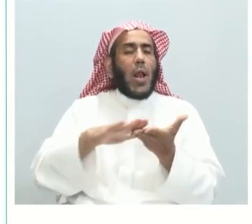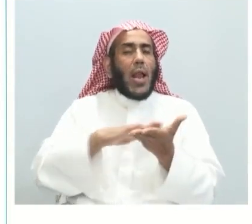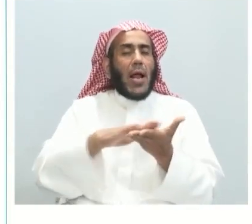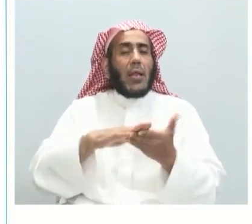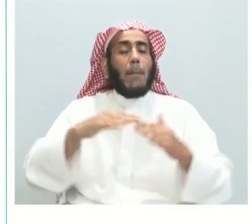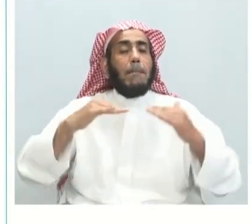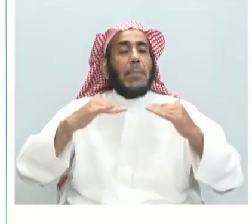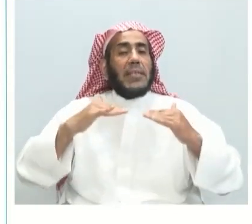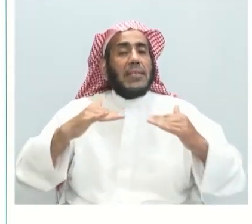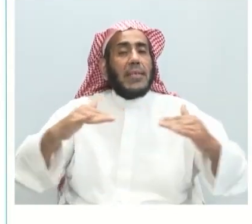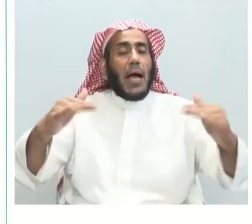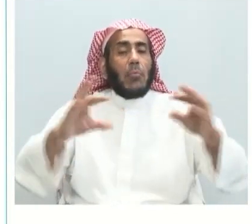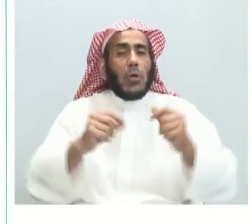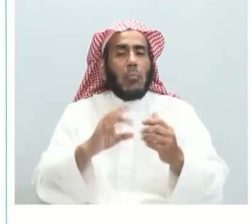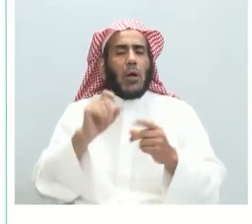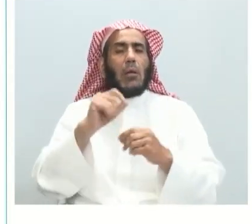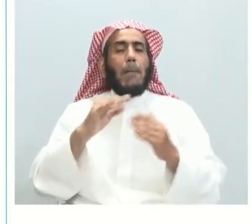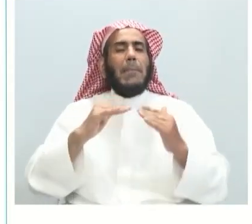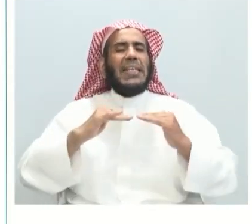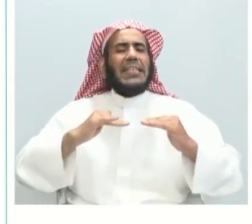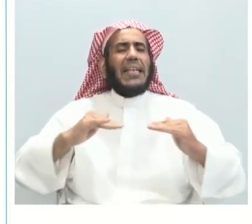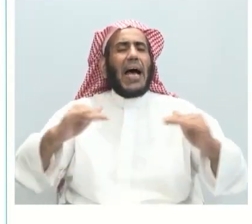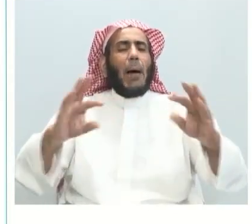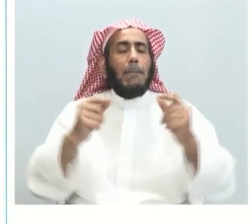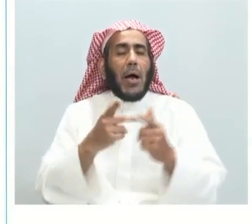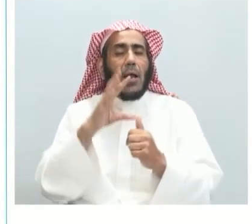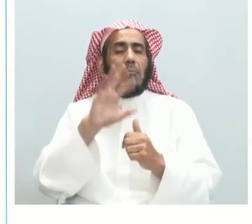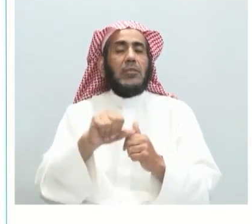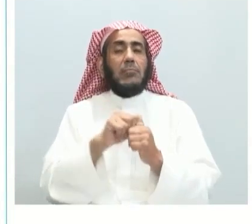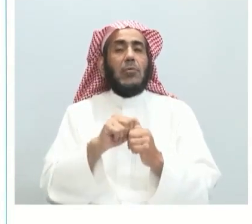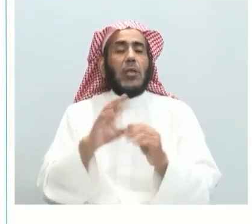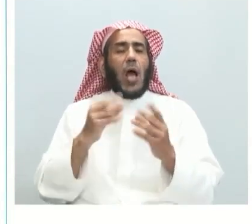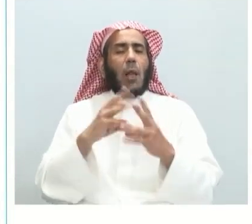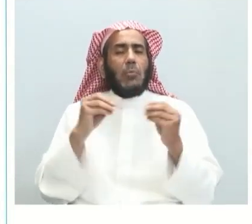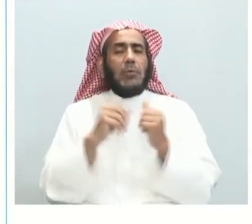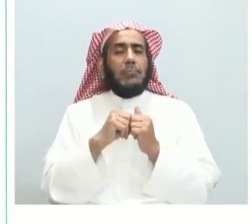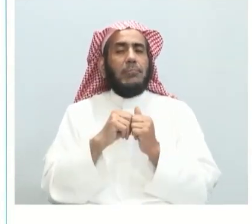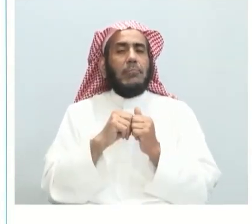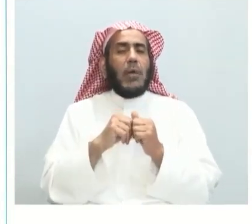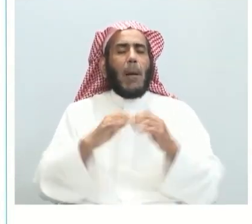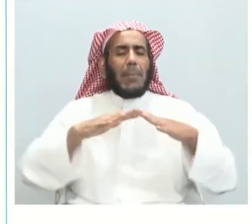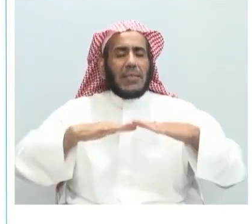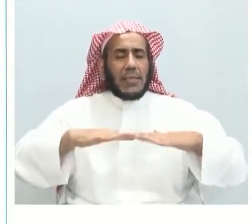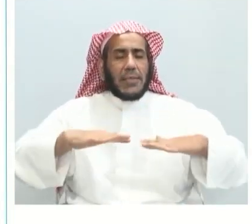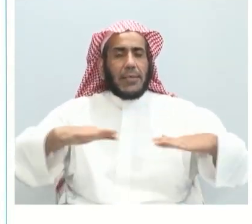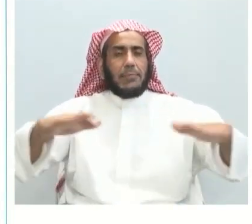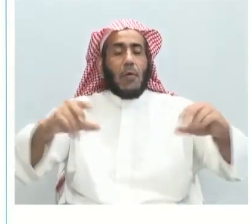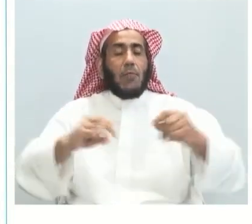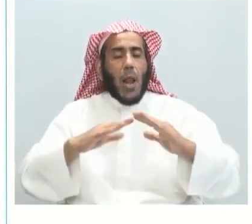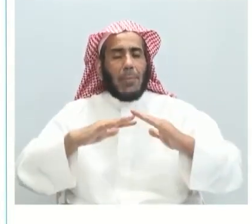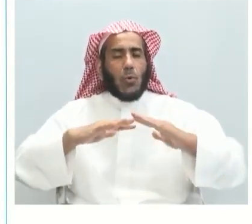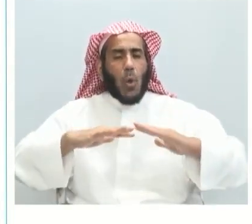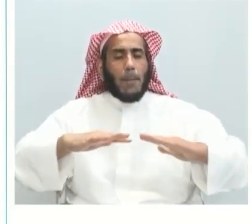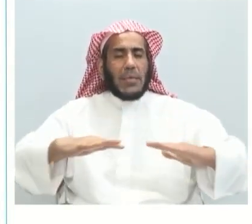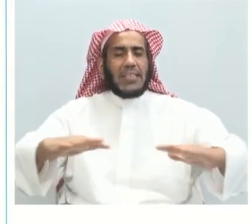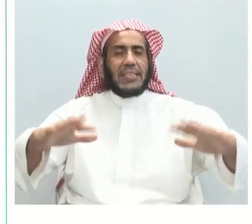مددناها ما المراد بقوله مددناها نعم احسنتم المراد به بسطناها فالم هو